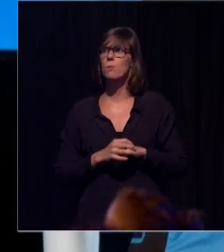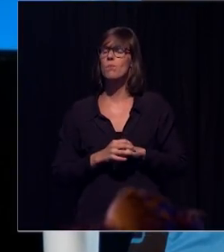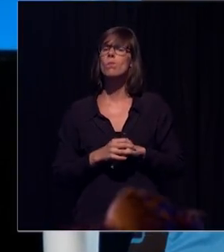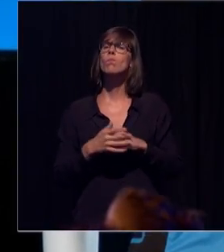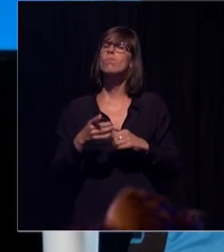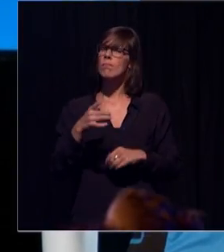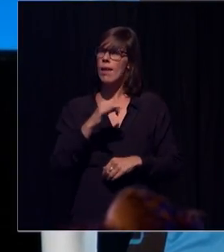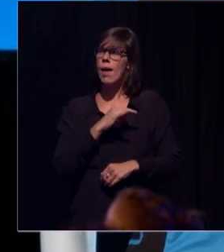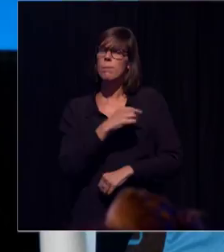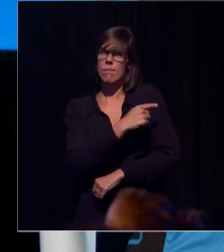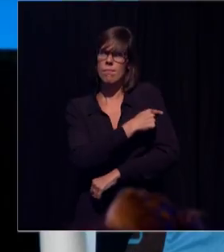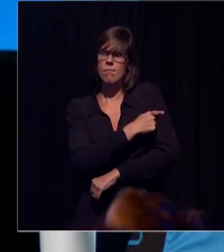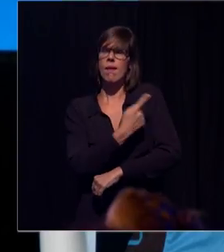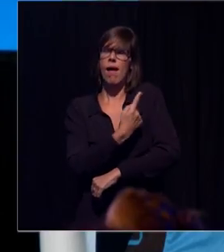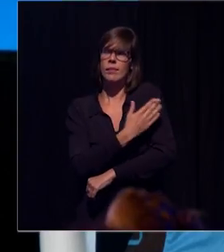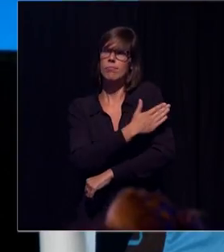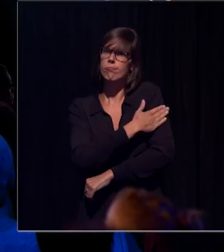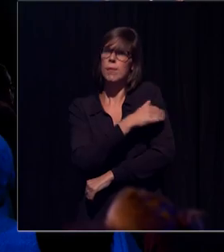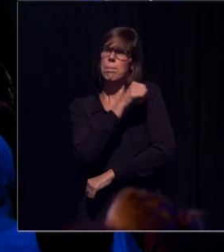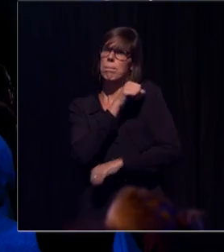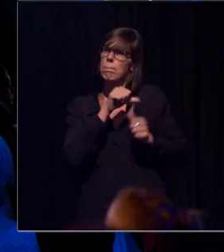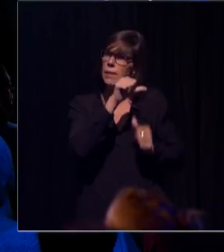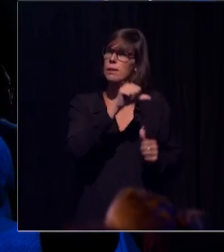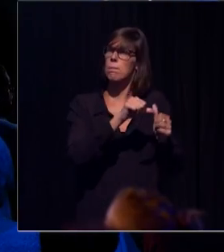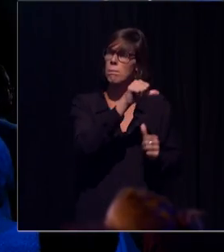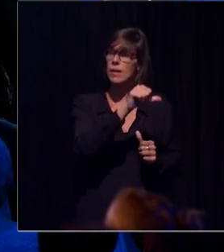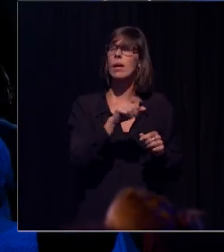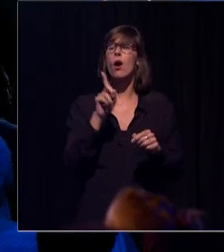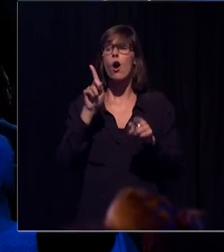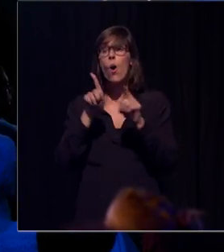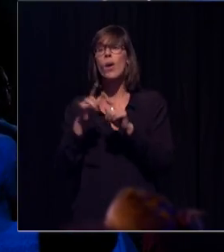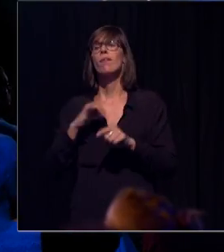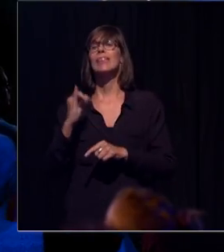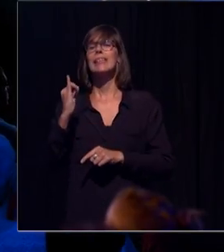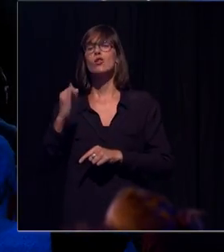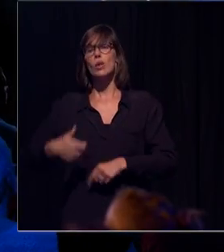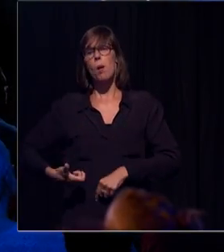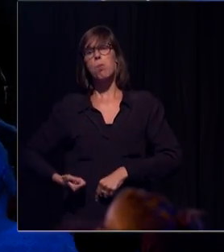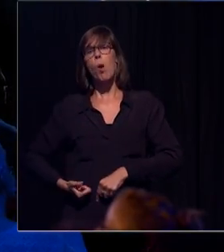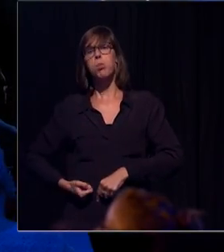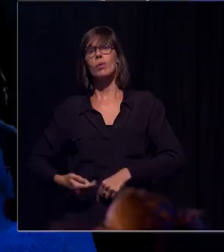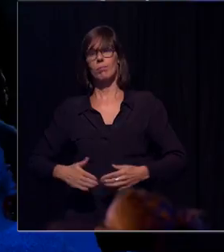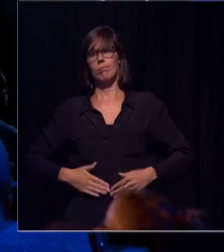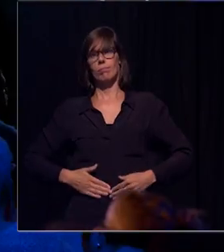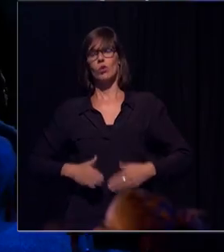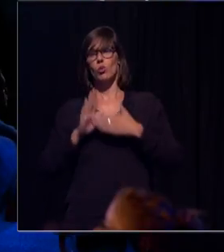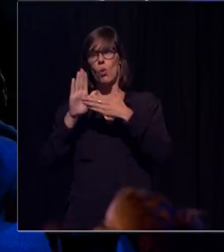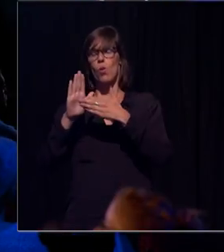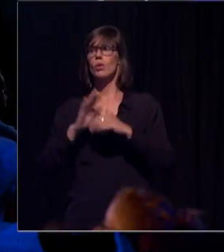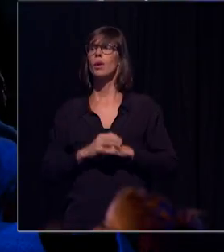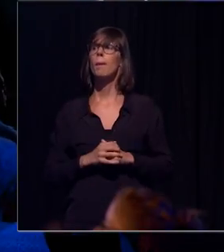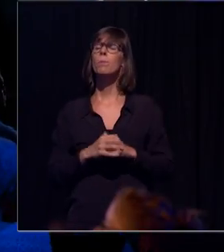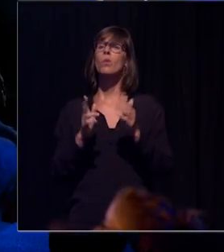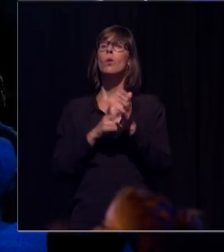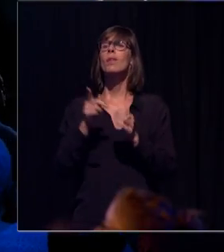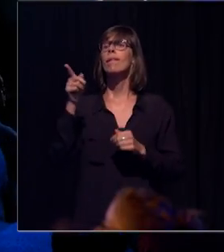sensor plaatsen geplaatst zoals Theresa May. Dus we hebben nu sensoren die continu de bloedsuiker kunnen meten, maar